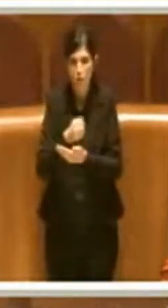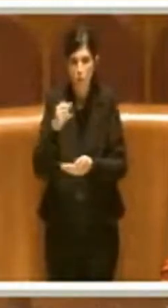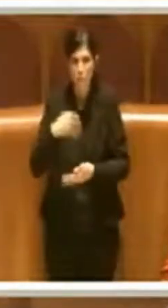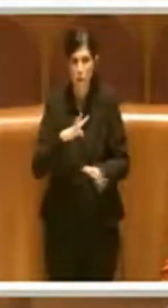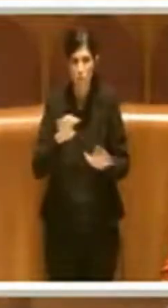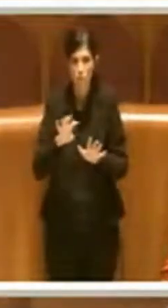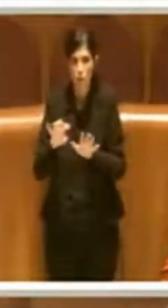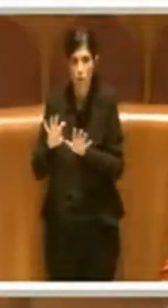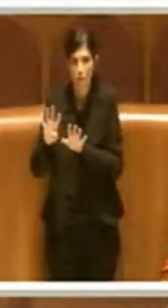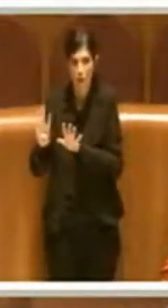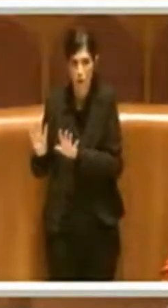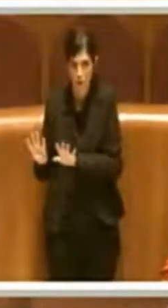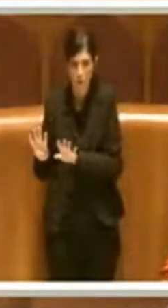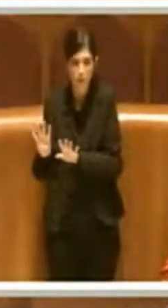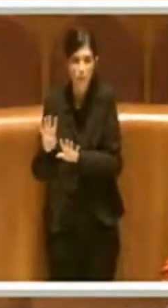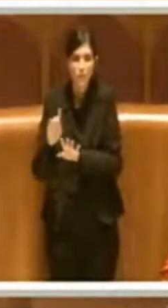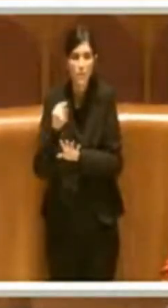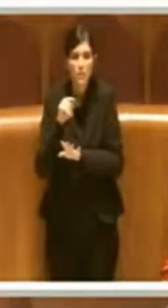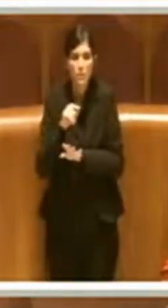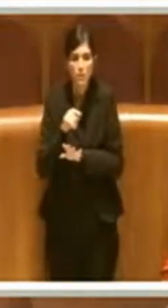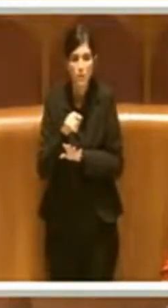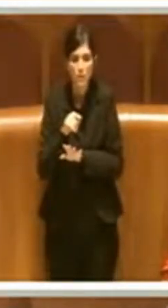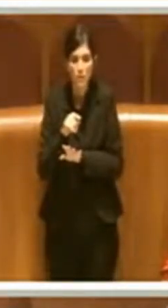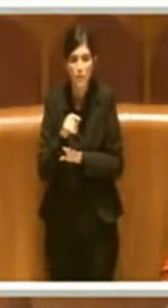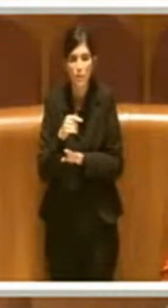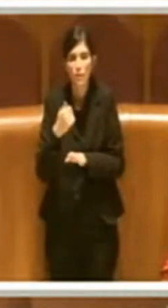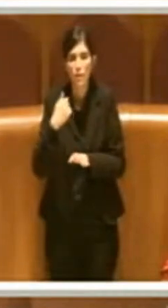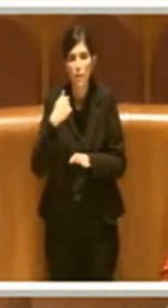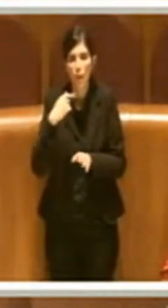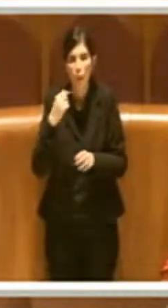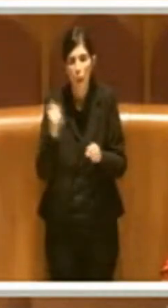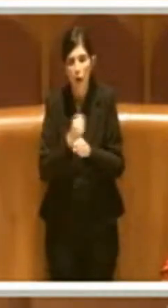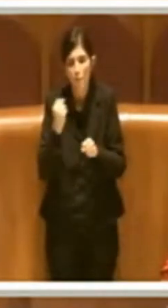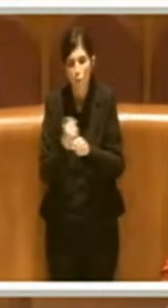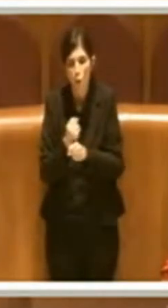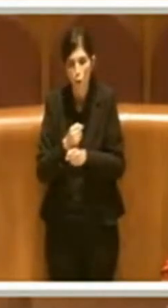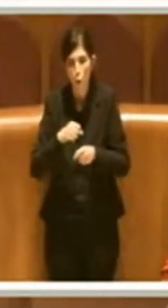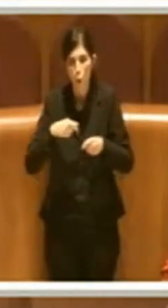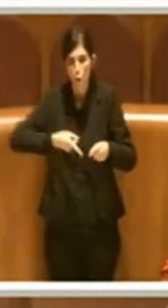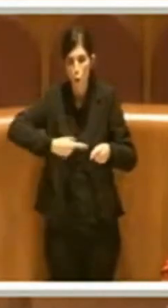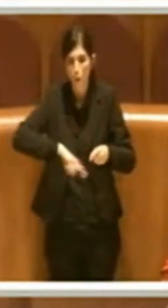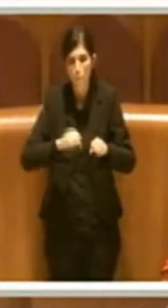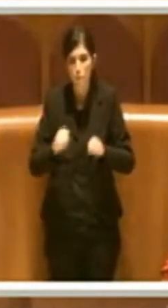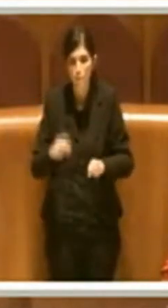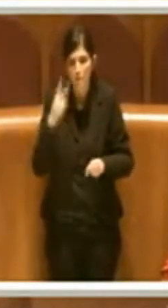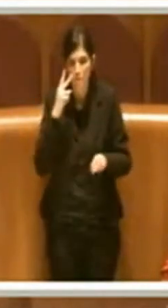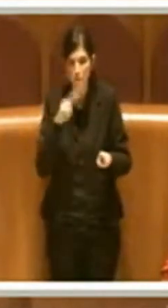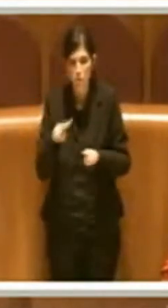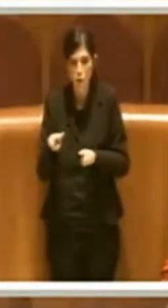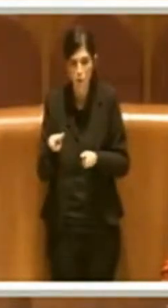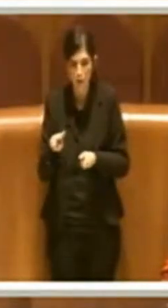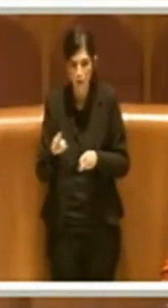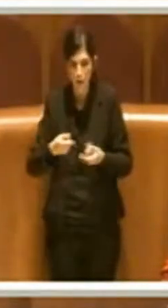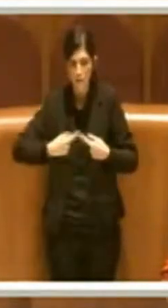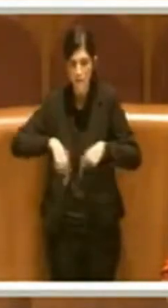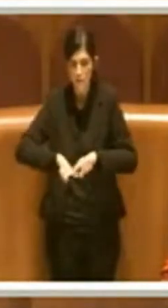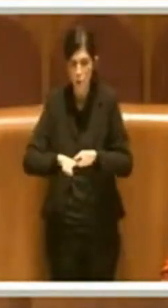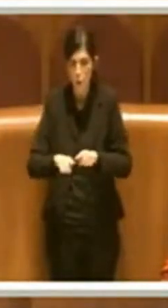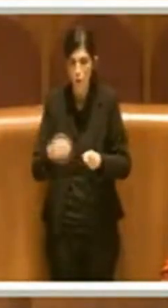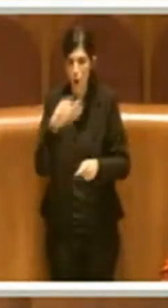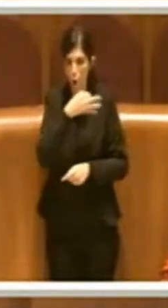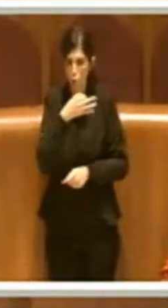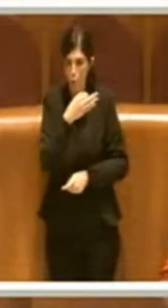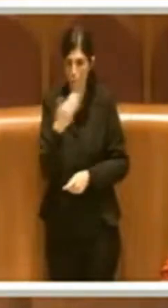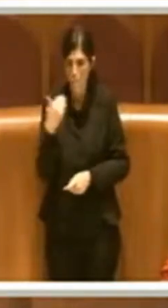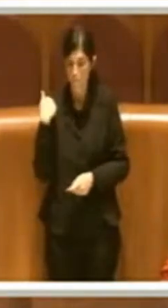1999, un lavoro che è in corso e che abbiamo avuto modo di visionare anche in una sua di commissione che si è svolta i primi di ottobre,